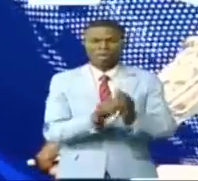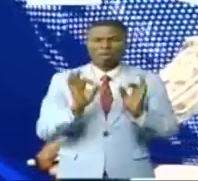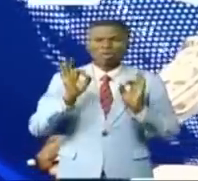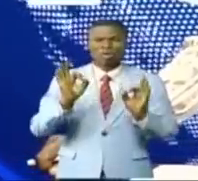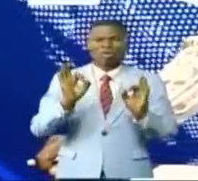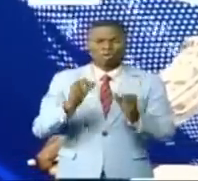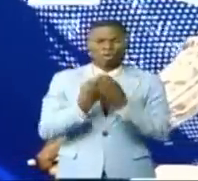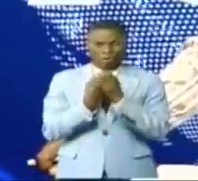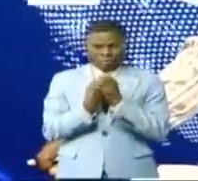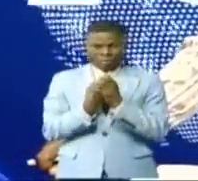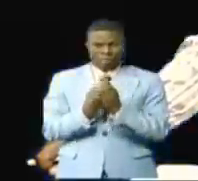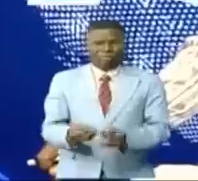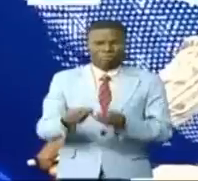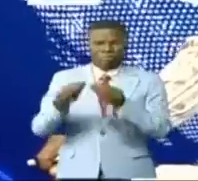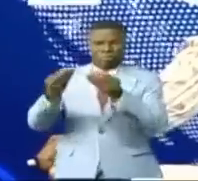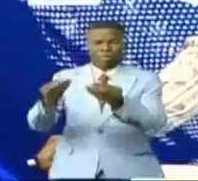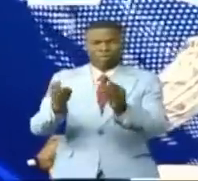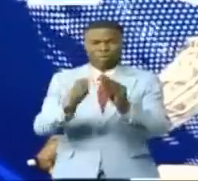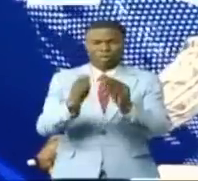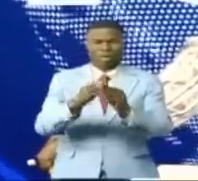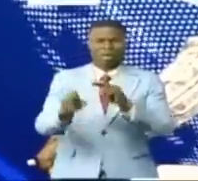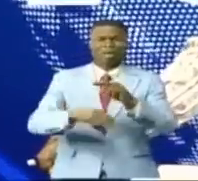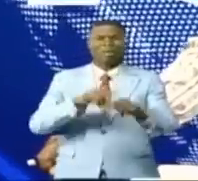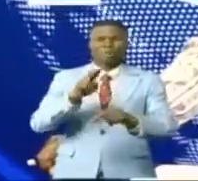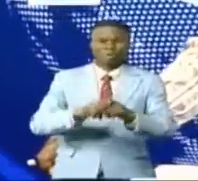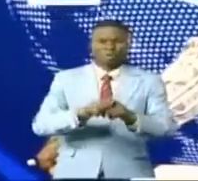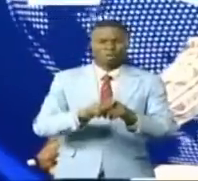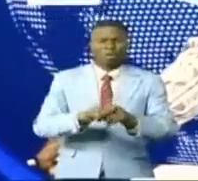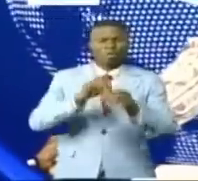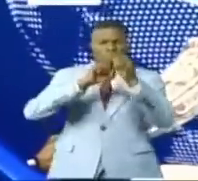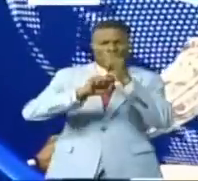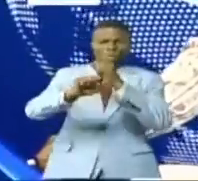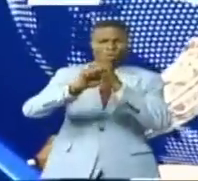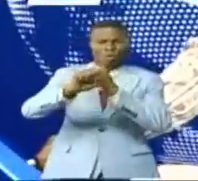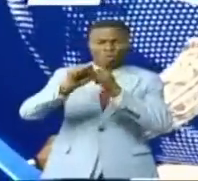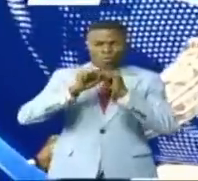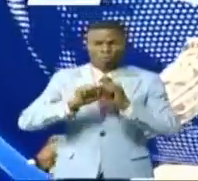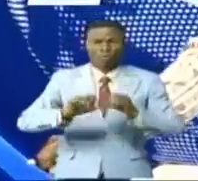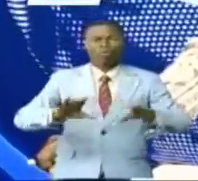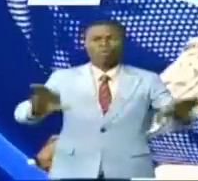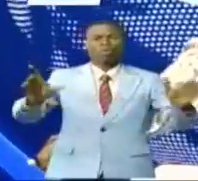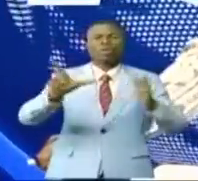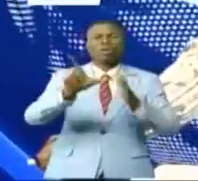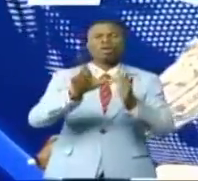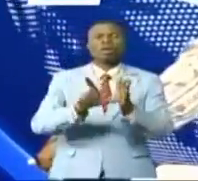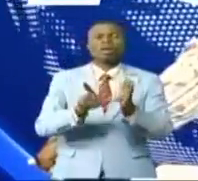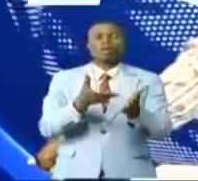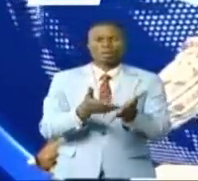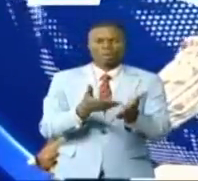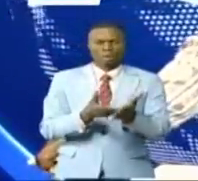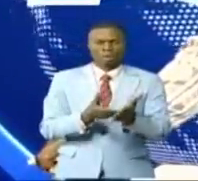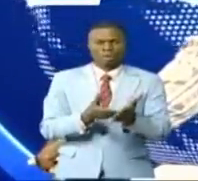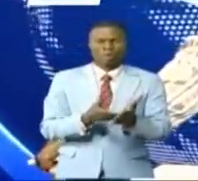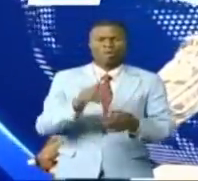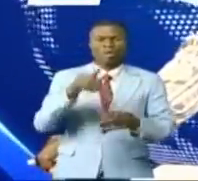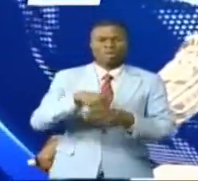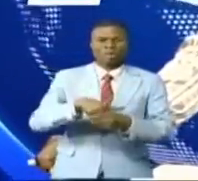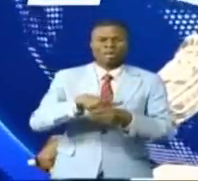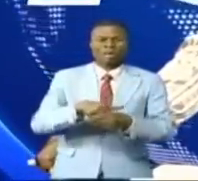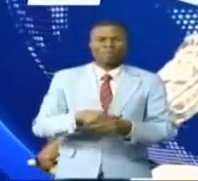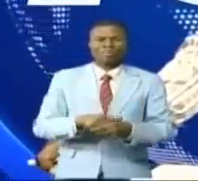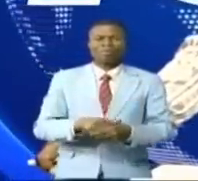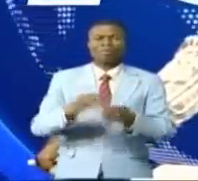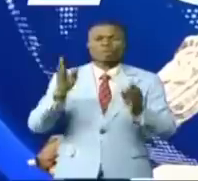sera bientôt soumise à l'Assemblée nationale. Une campagne de vulgarisation de cette proposition a été faite au cours